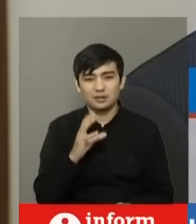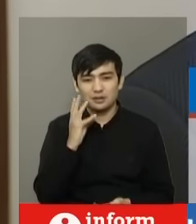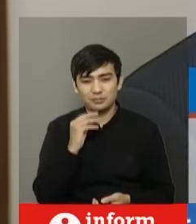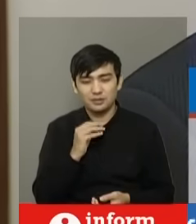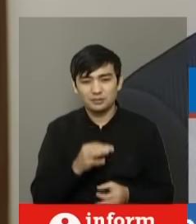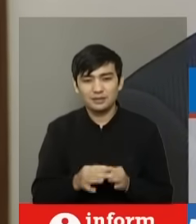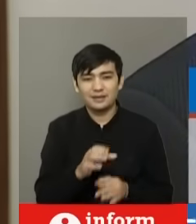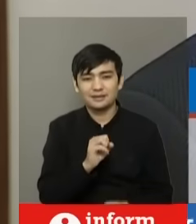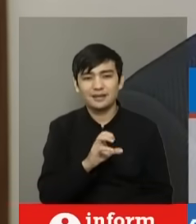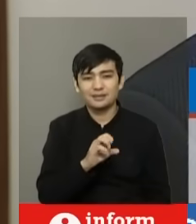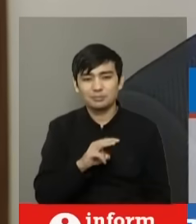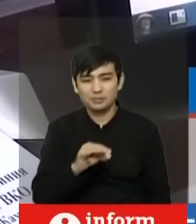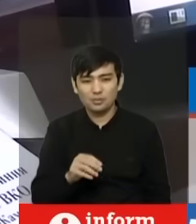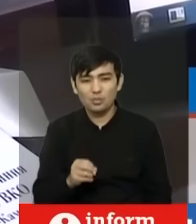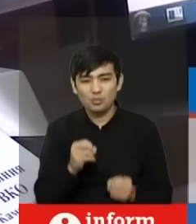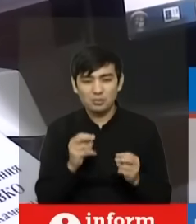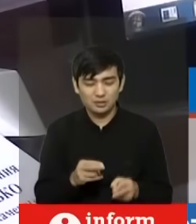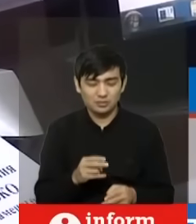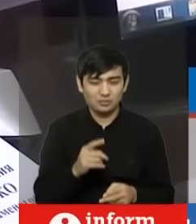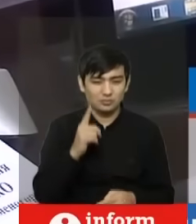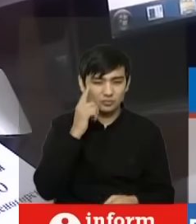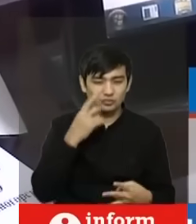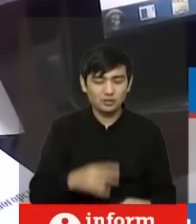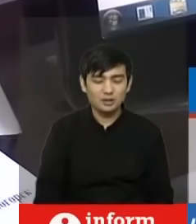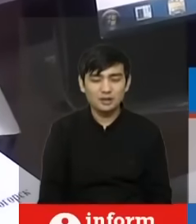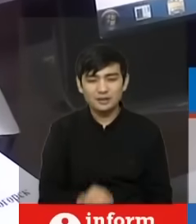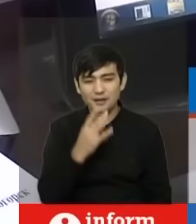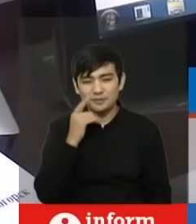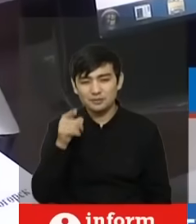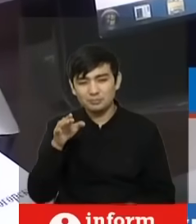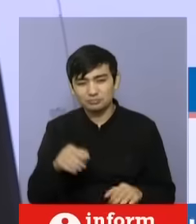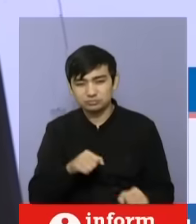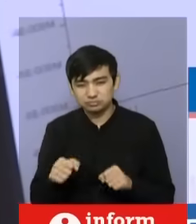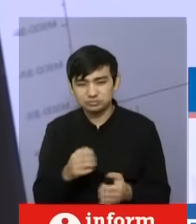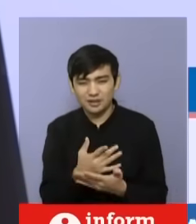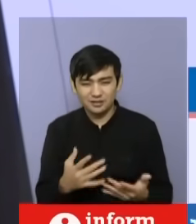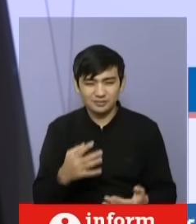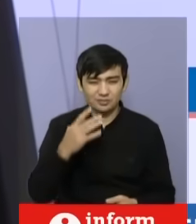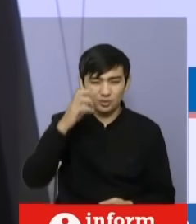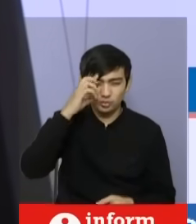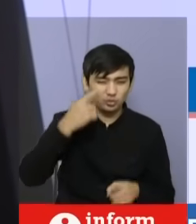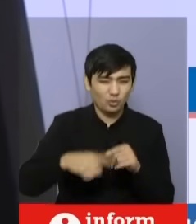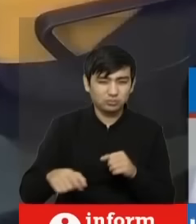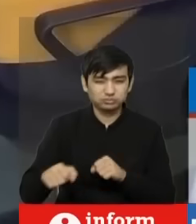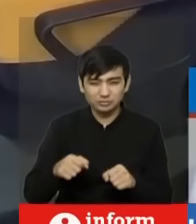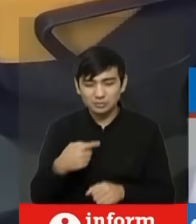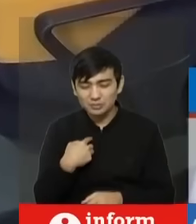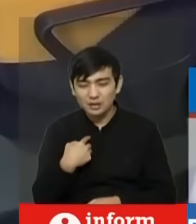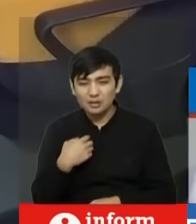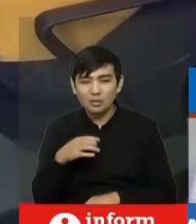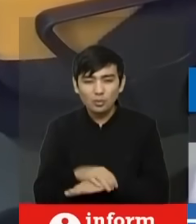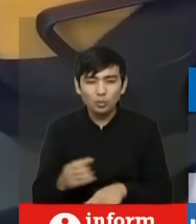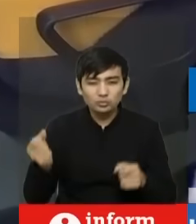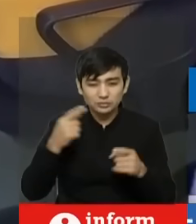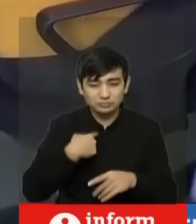өңіріне сейсмикалық жағдай қалыпты деп есептеуге болады. Сонымен бірге мамандар шетелде болатын жер сілкінісіне болжам жасай алмайтындарын жеткізді. Бауыржан